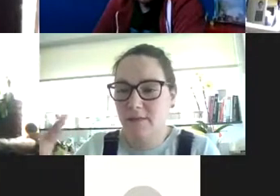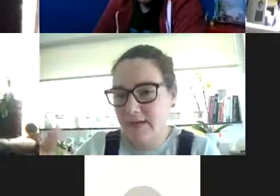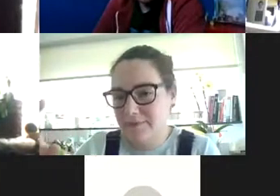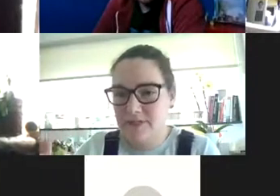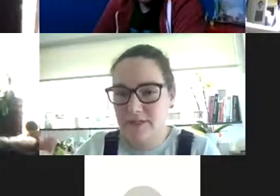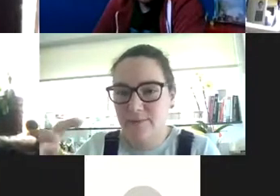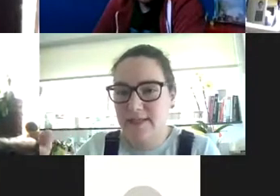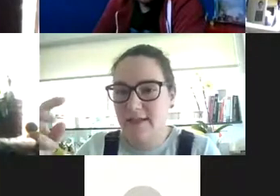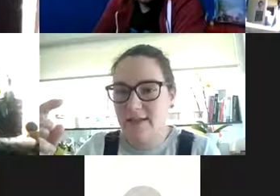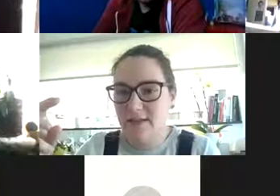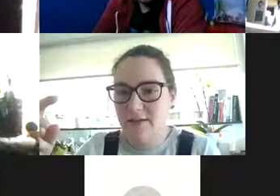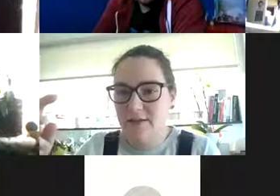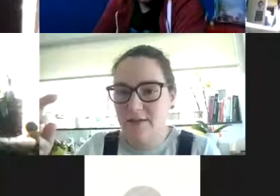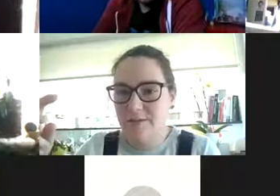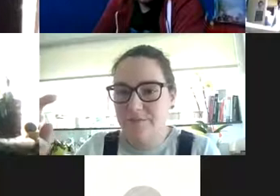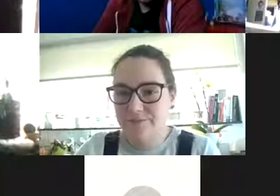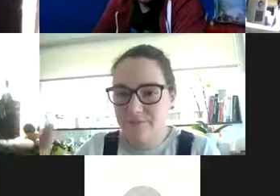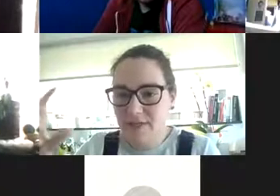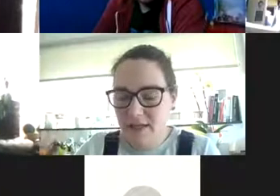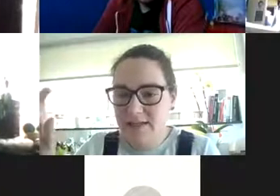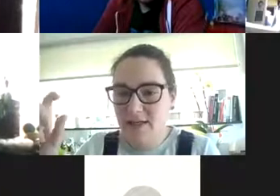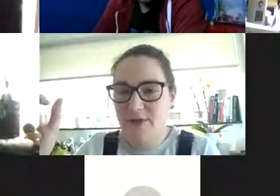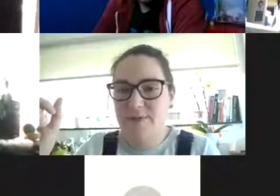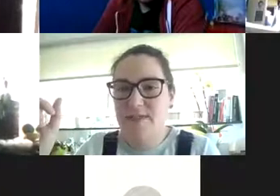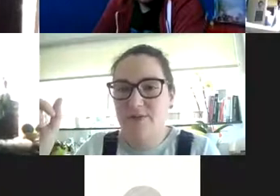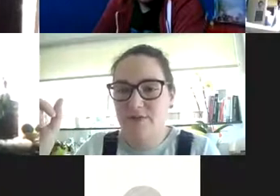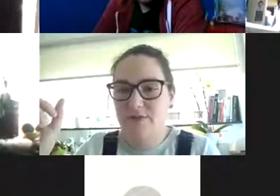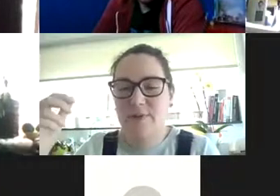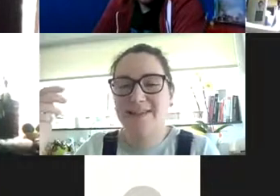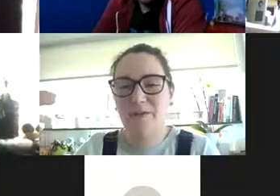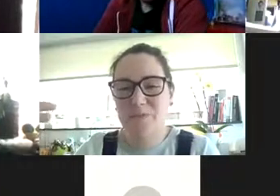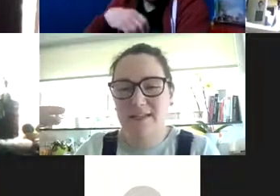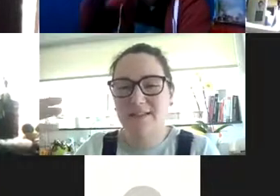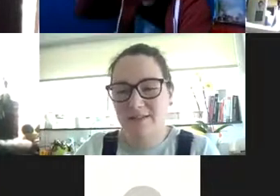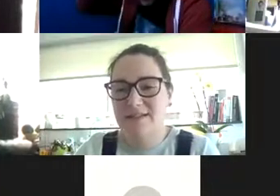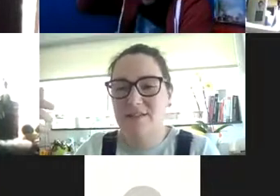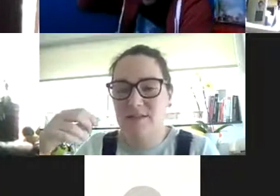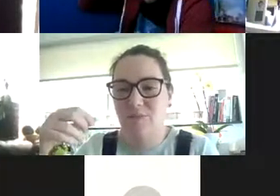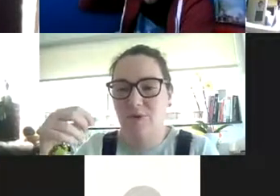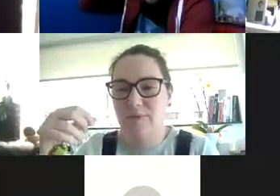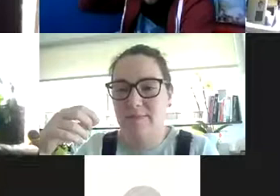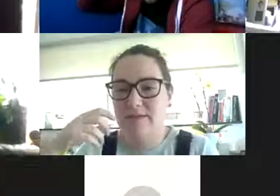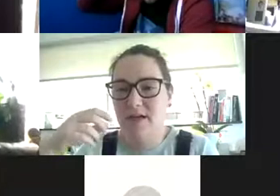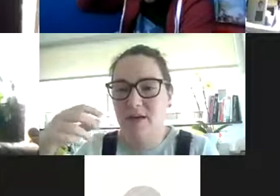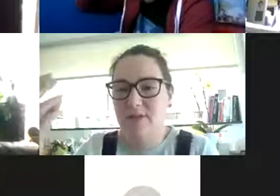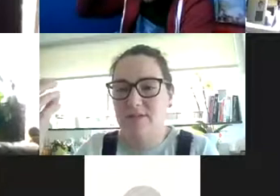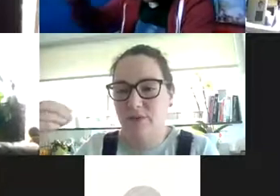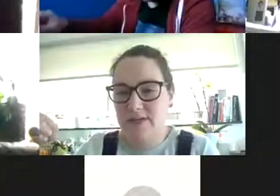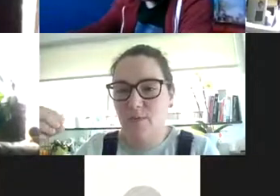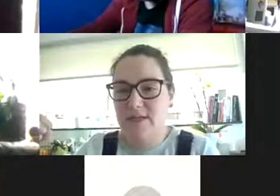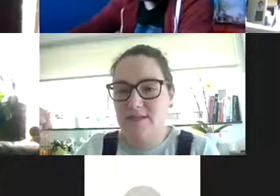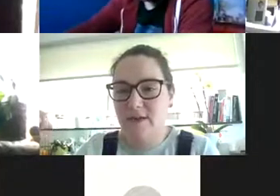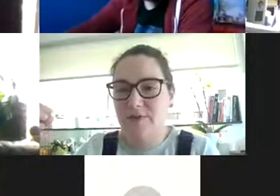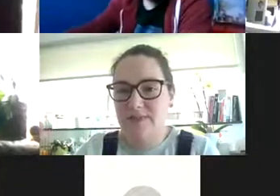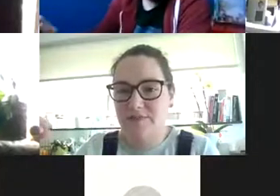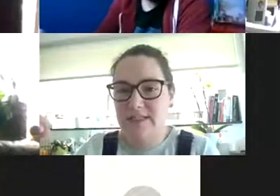staan. Maar je hebt verschillende werkingen. Alleen dat je kunt wisselen tussen de 2. En dat op zich dat dan niet zozeer een probleem is. Maar als je doorheen